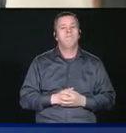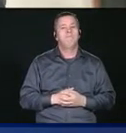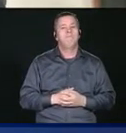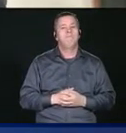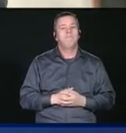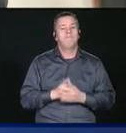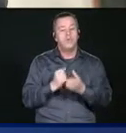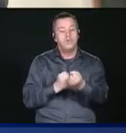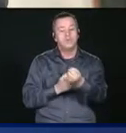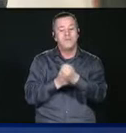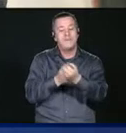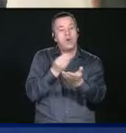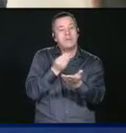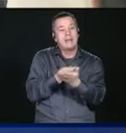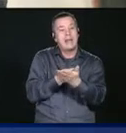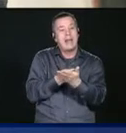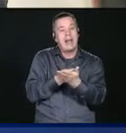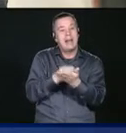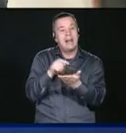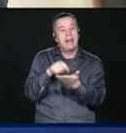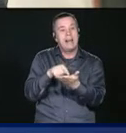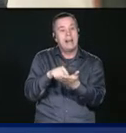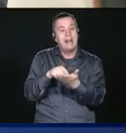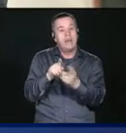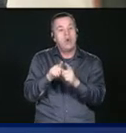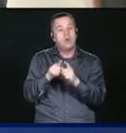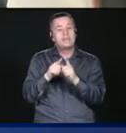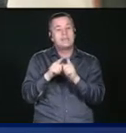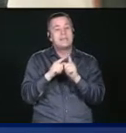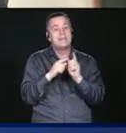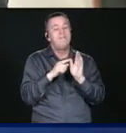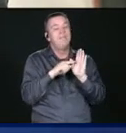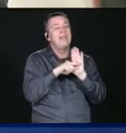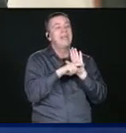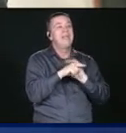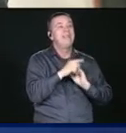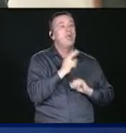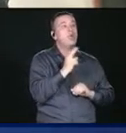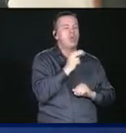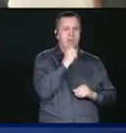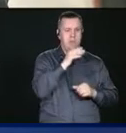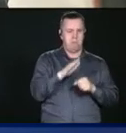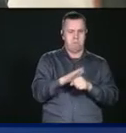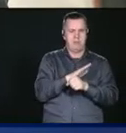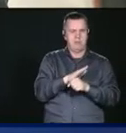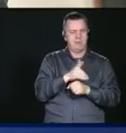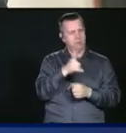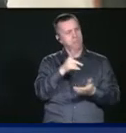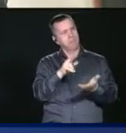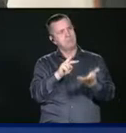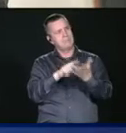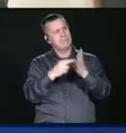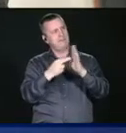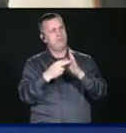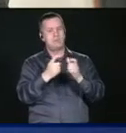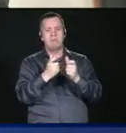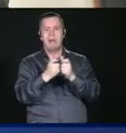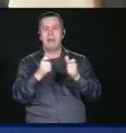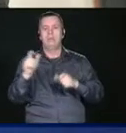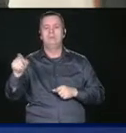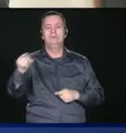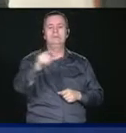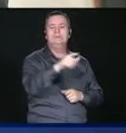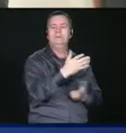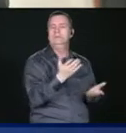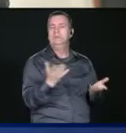suffi à prévenir les compressions majeures chez Air Canada. Qu'est-ce que ça vous dit sur l'efficacité de